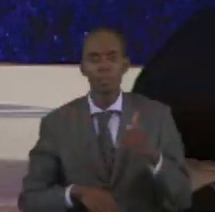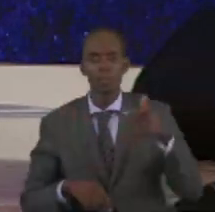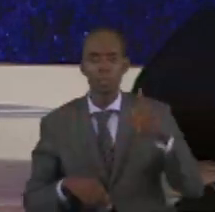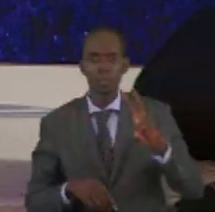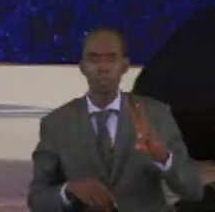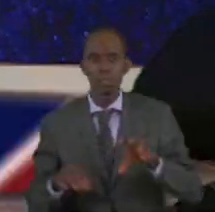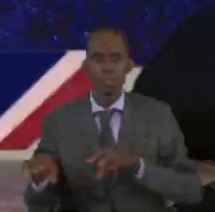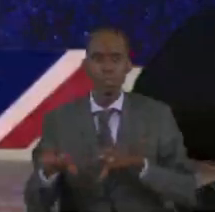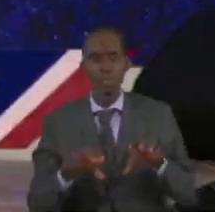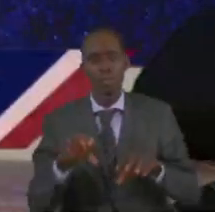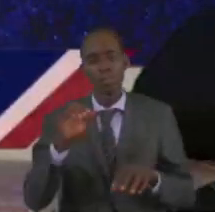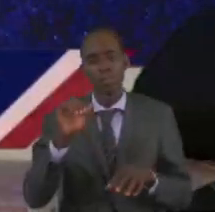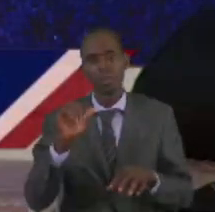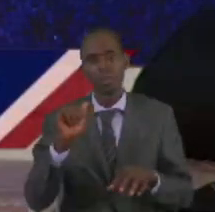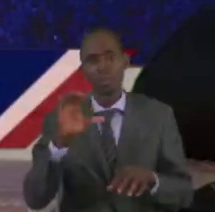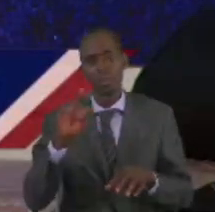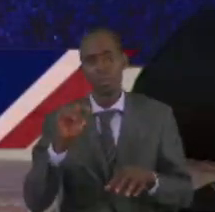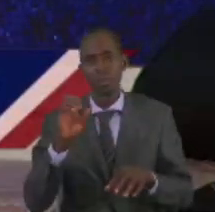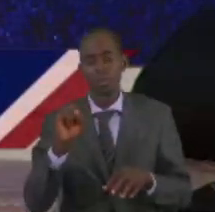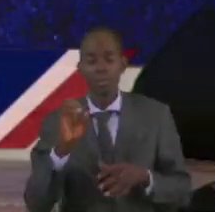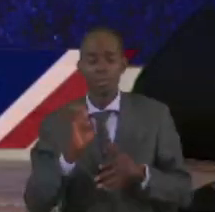26. Acte